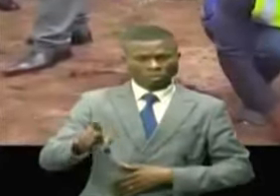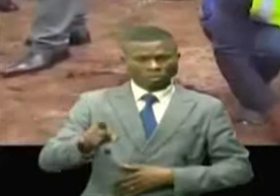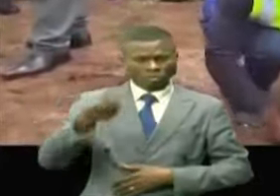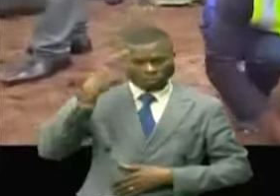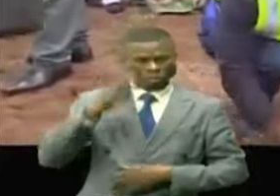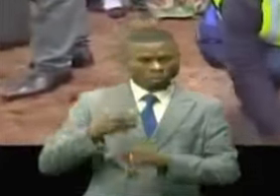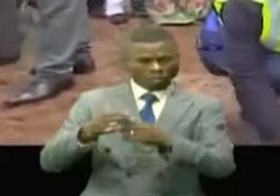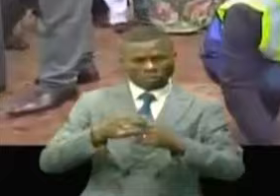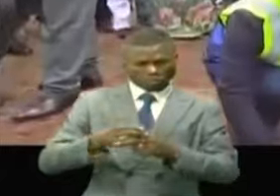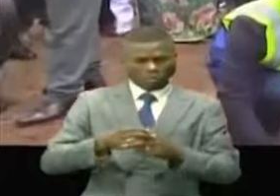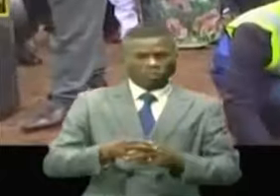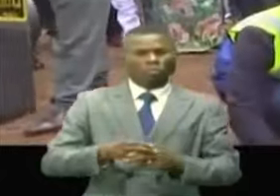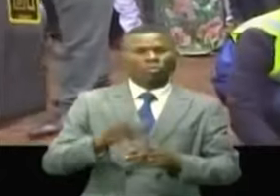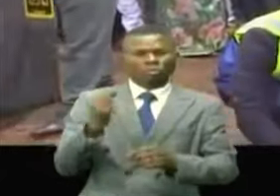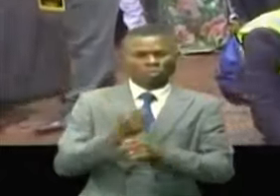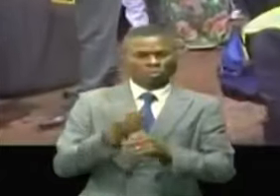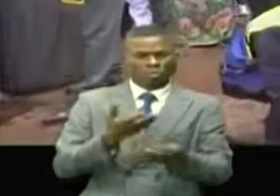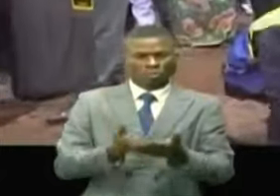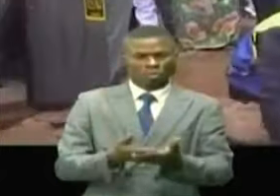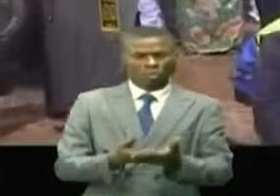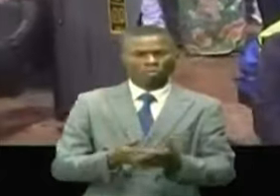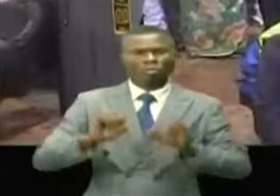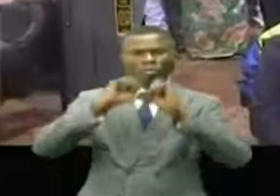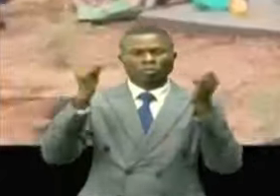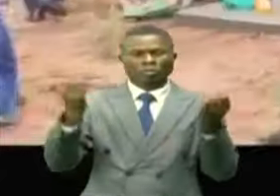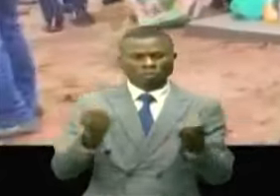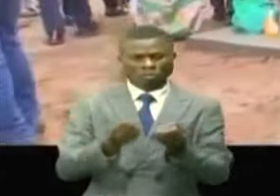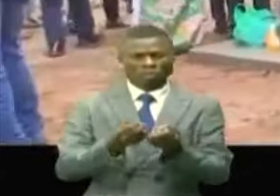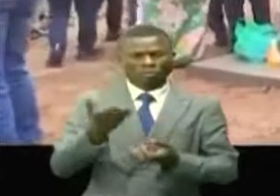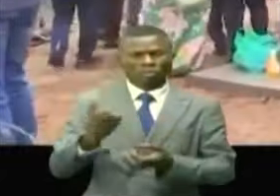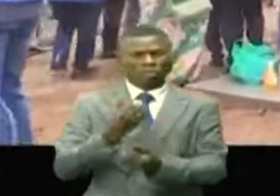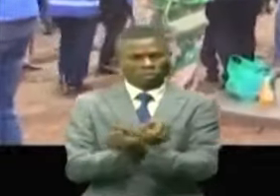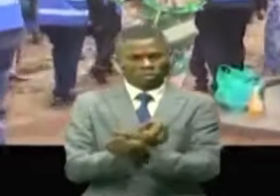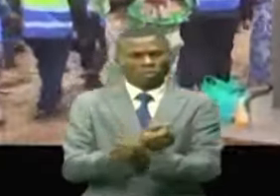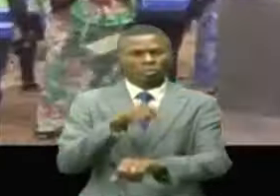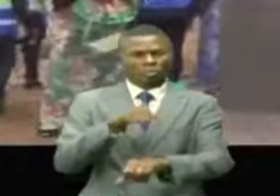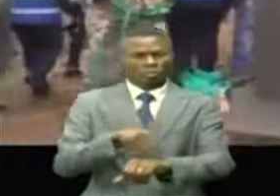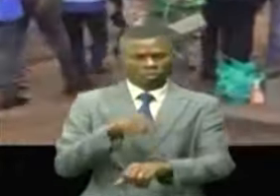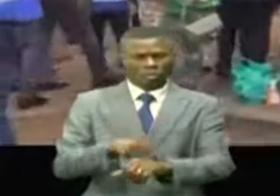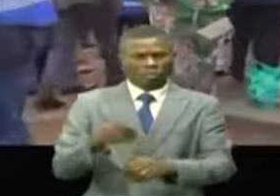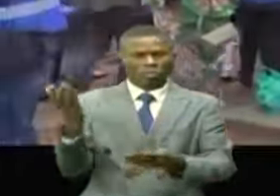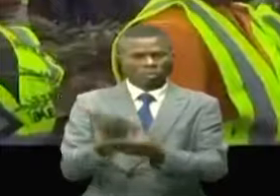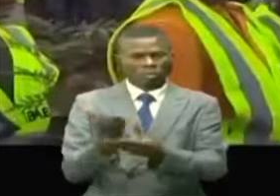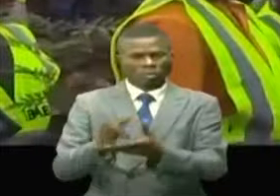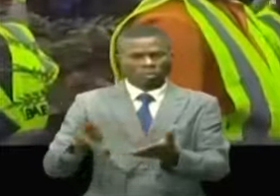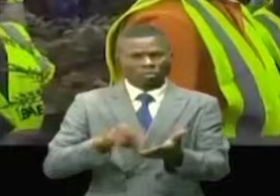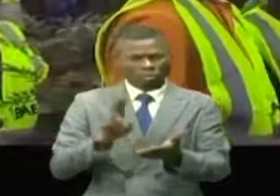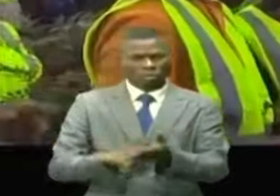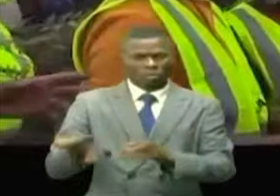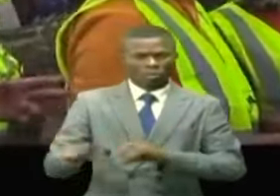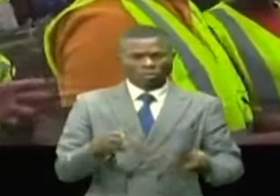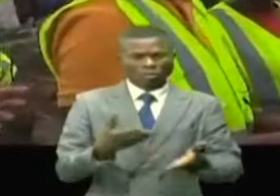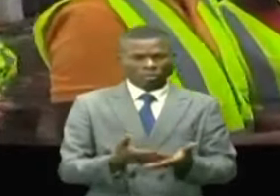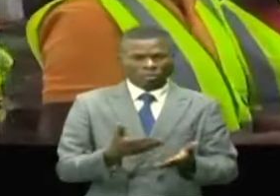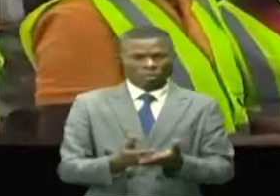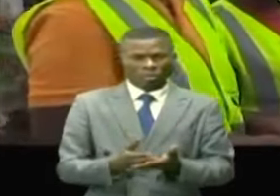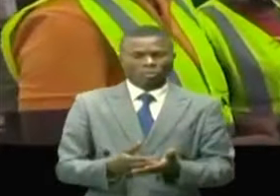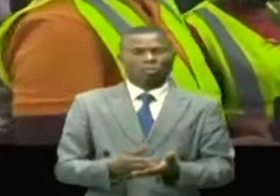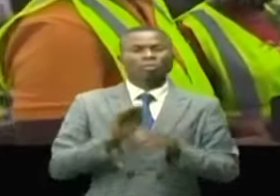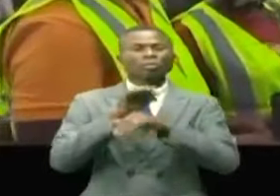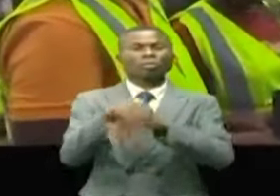le suivi régulier mais aussi la société pabou de respecter le contrat la dite cérémonie a connu la